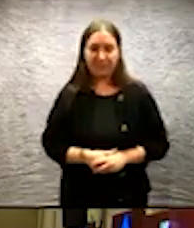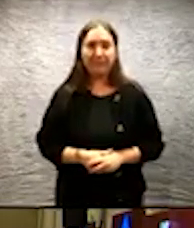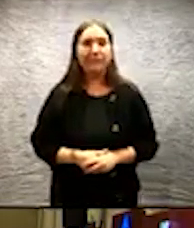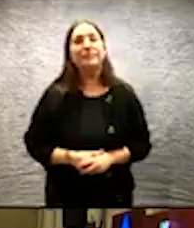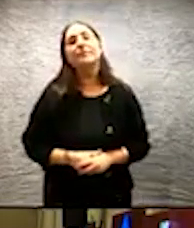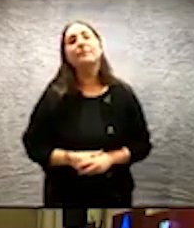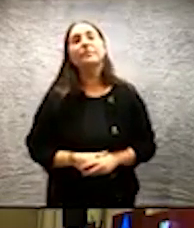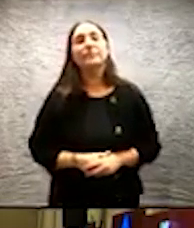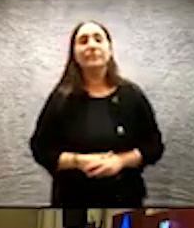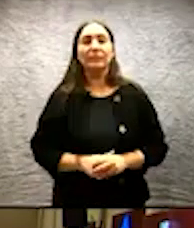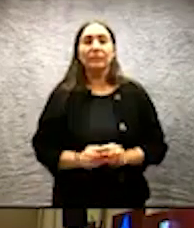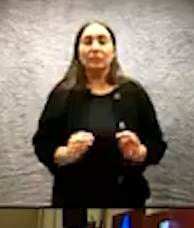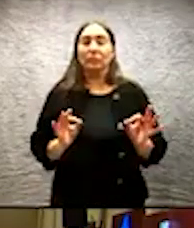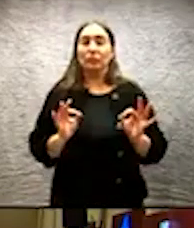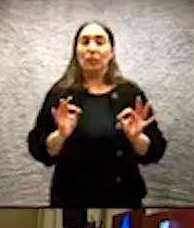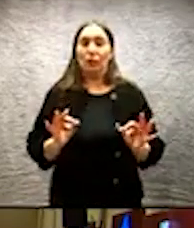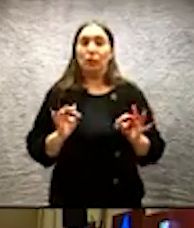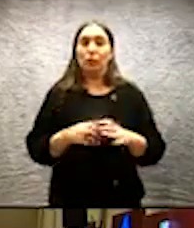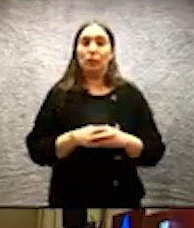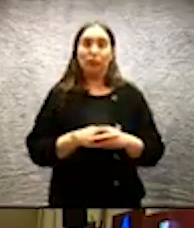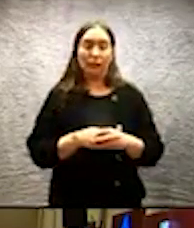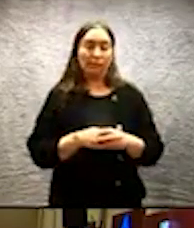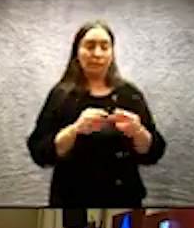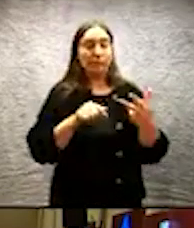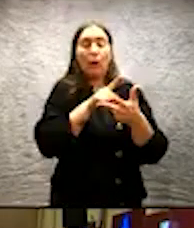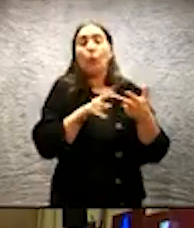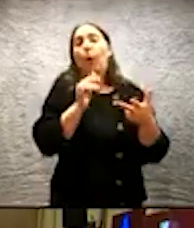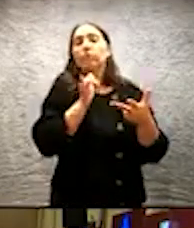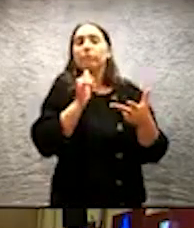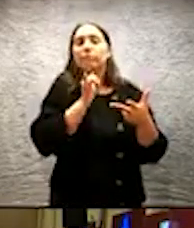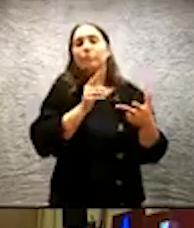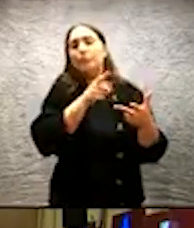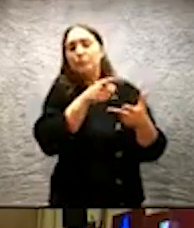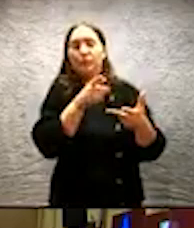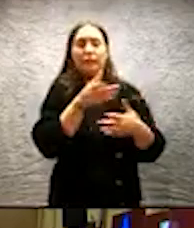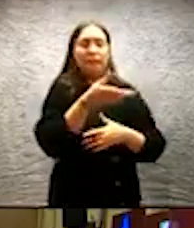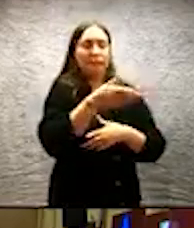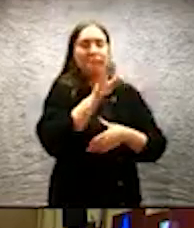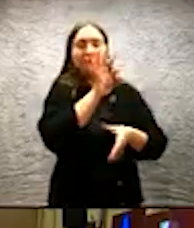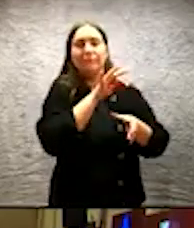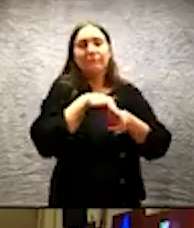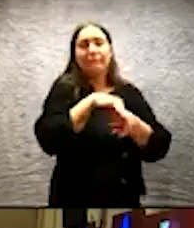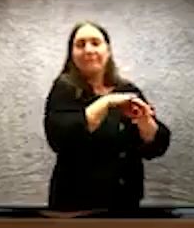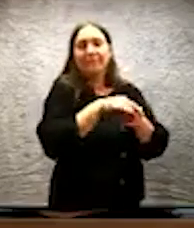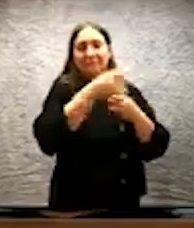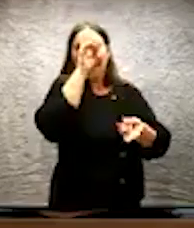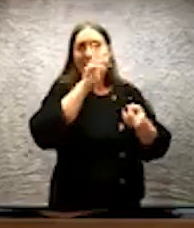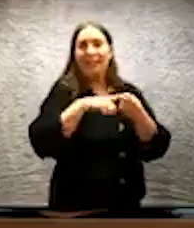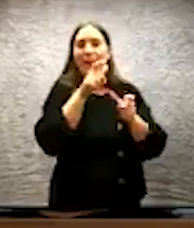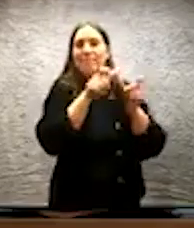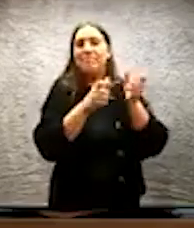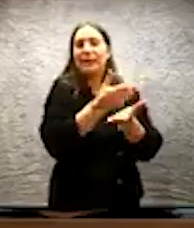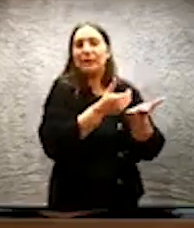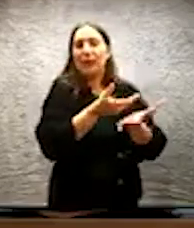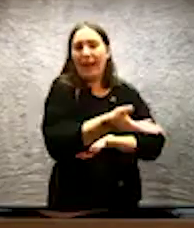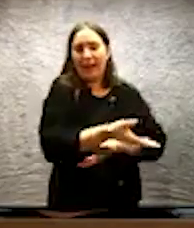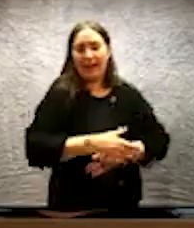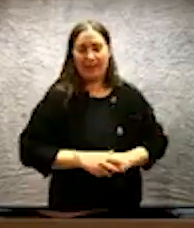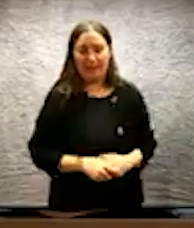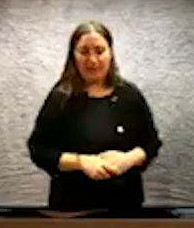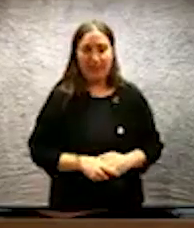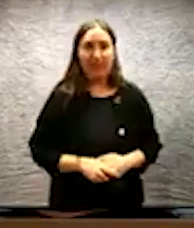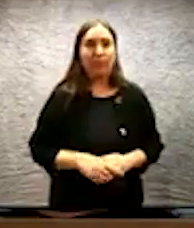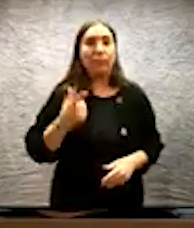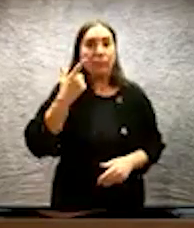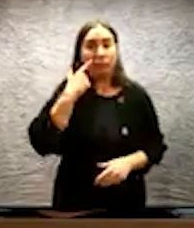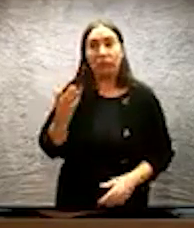Oui, c'est la première de trois petites délibérations qui parlent du personnel. Alors vous pouvez voir qu'on a décidé